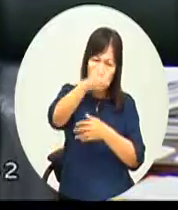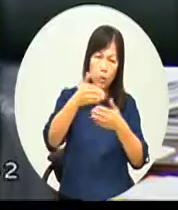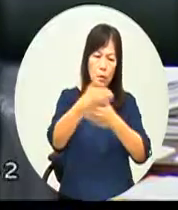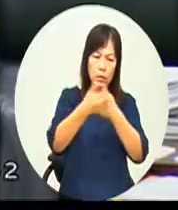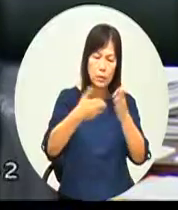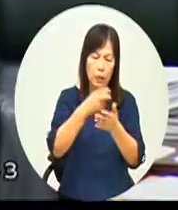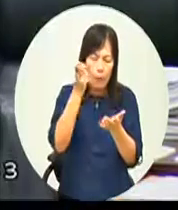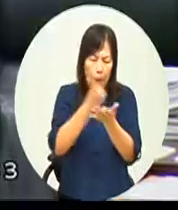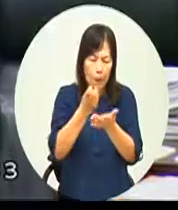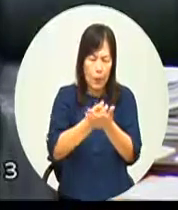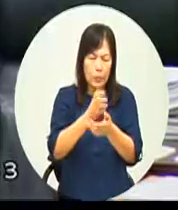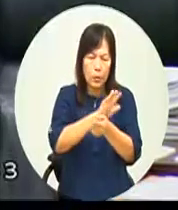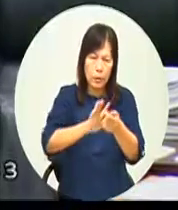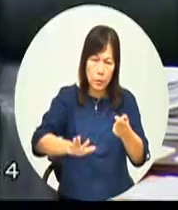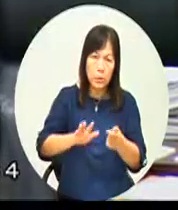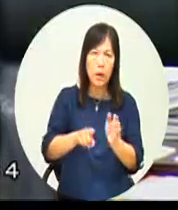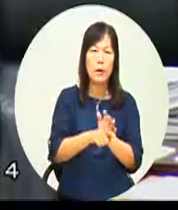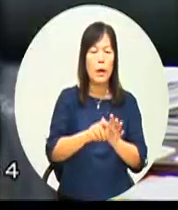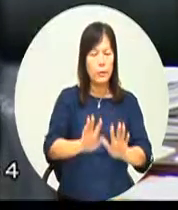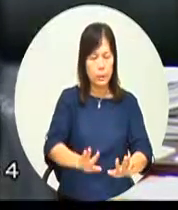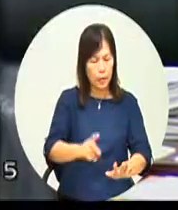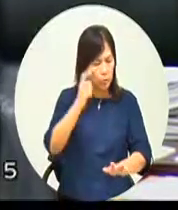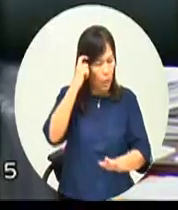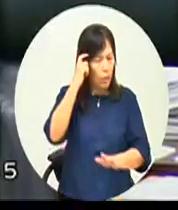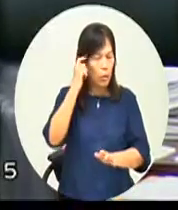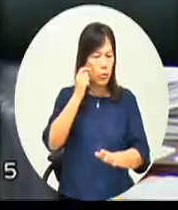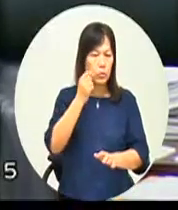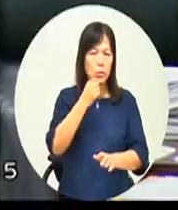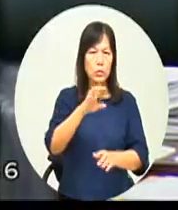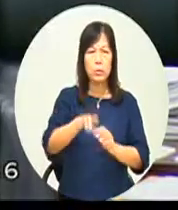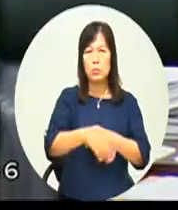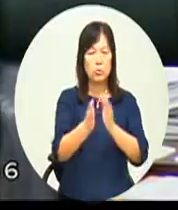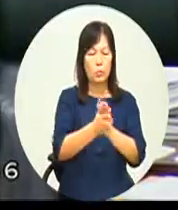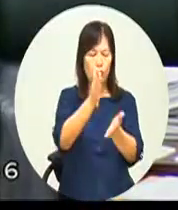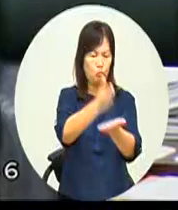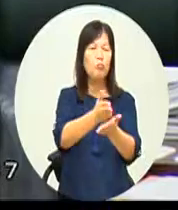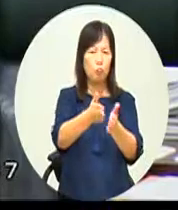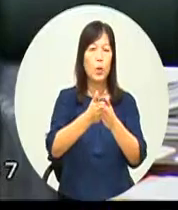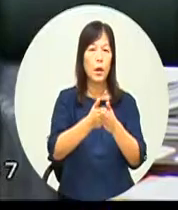重的后果，那我们宁可现在就踩刹车。